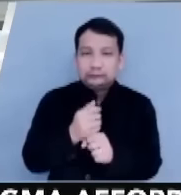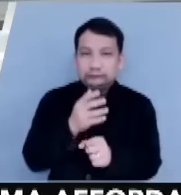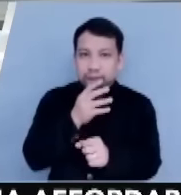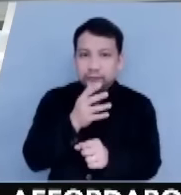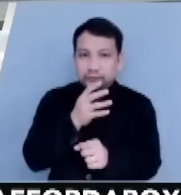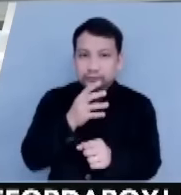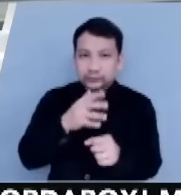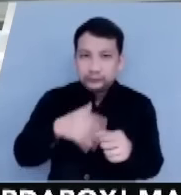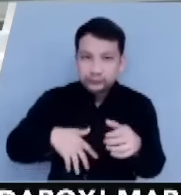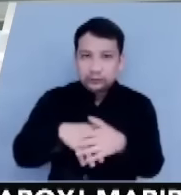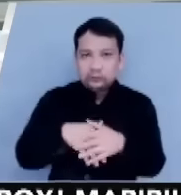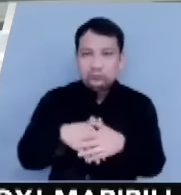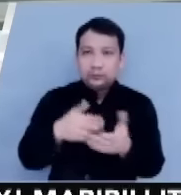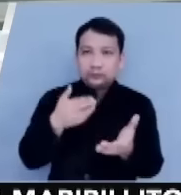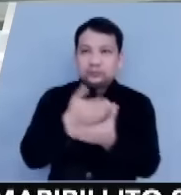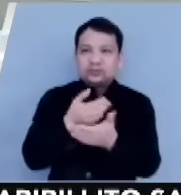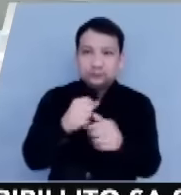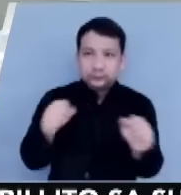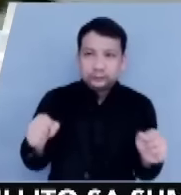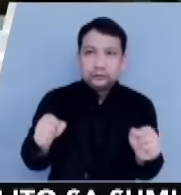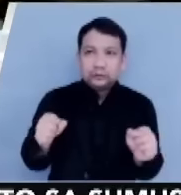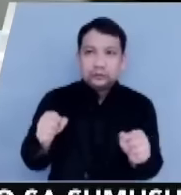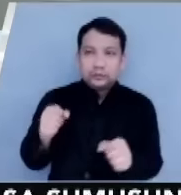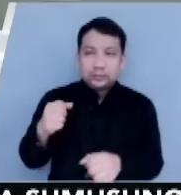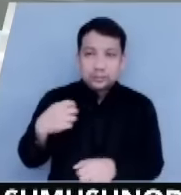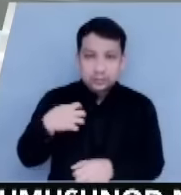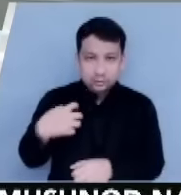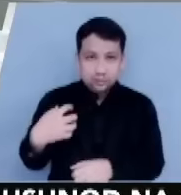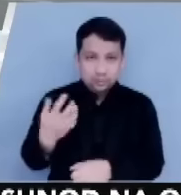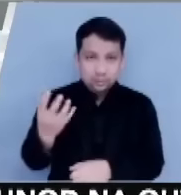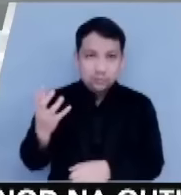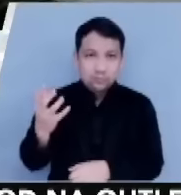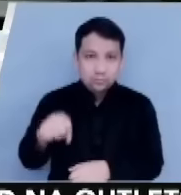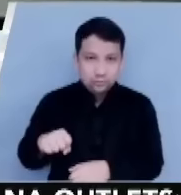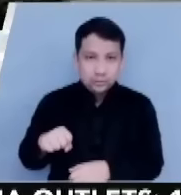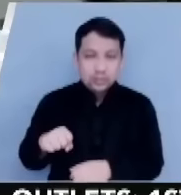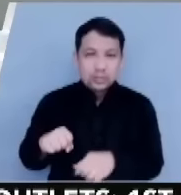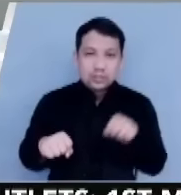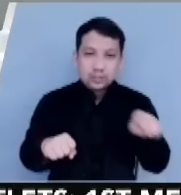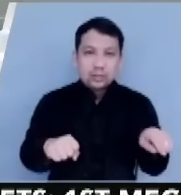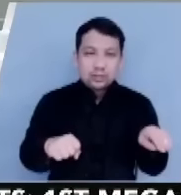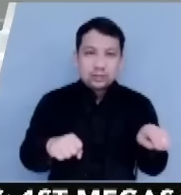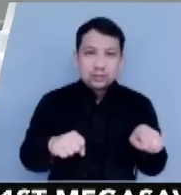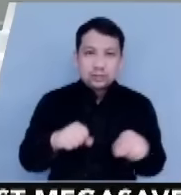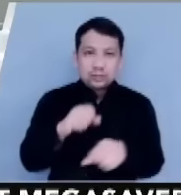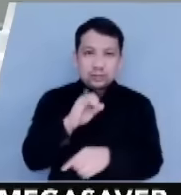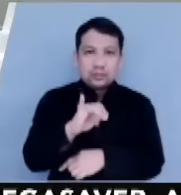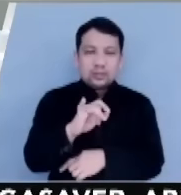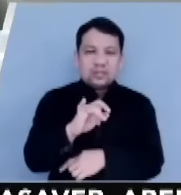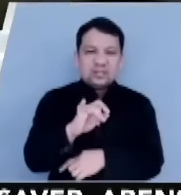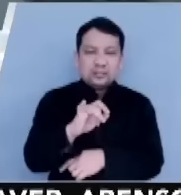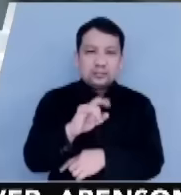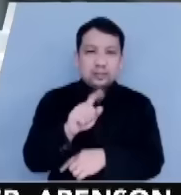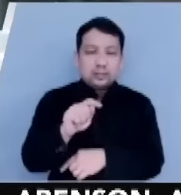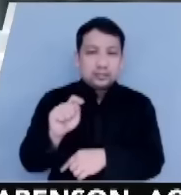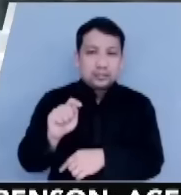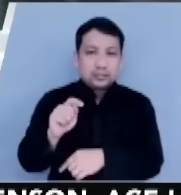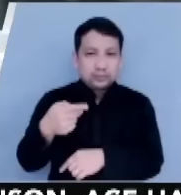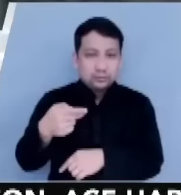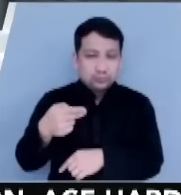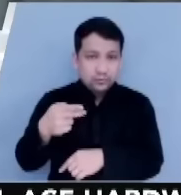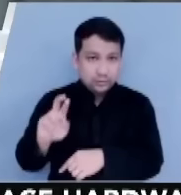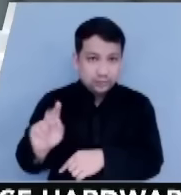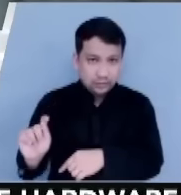ng Cambodian National Police noong Setyembre. Hawak na ng ating Interagency Task Force Against Human Trafficking ang kasong